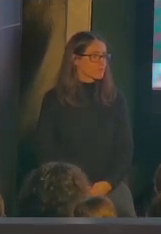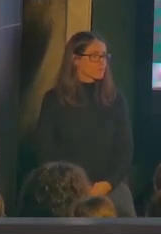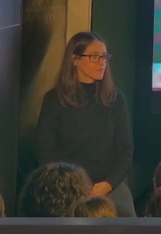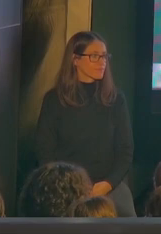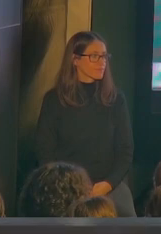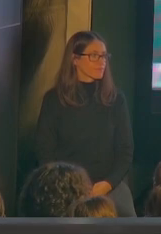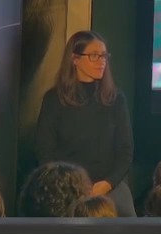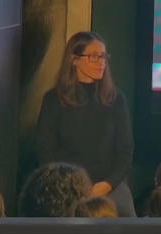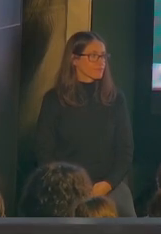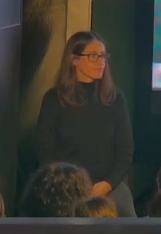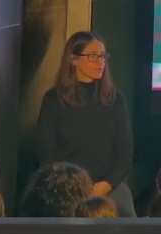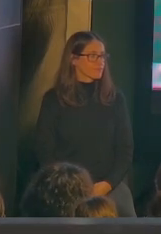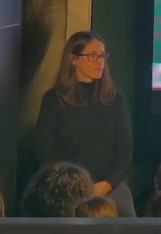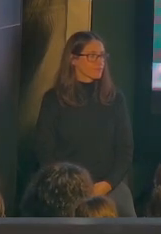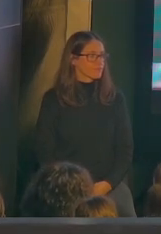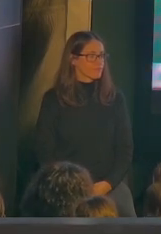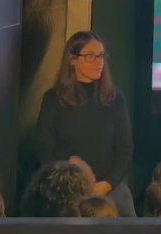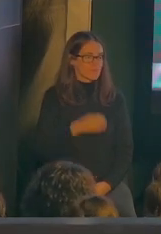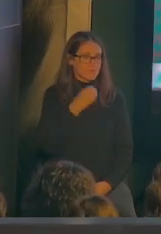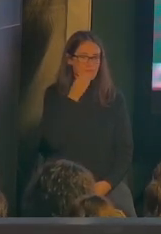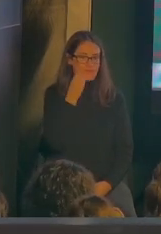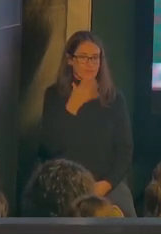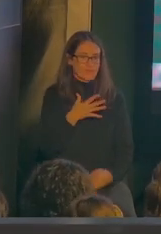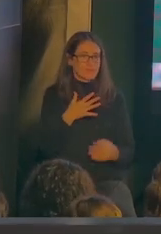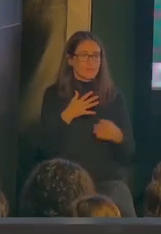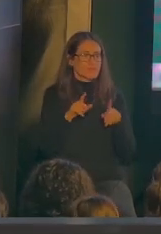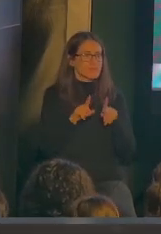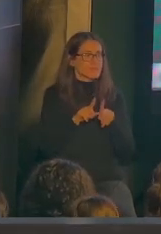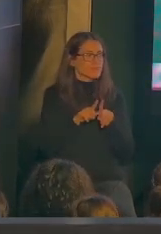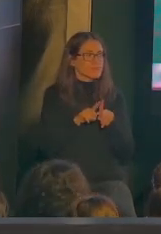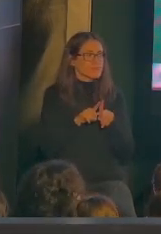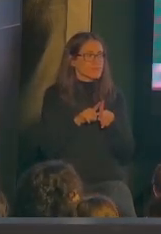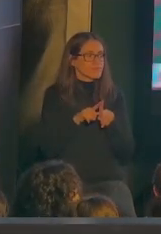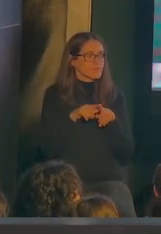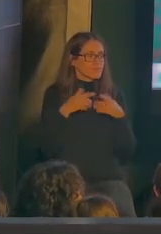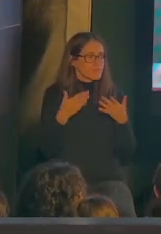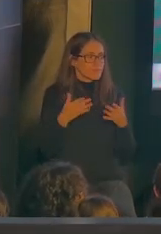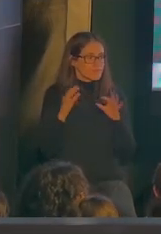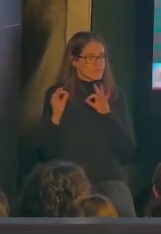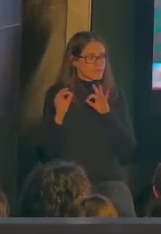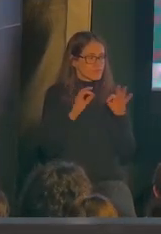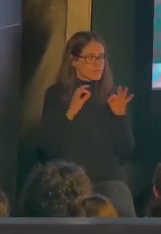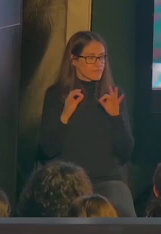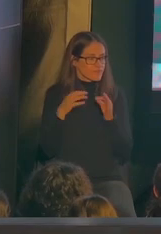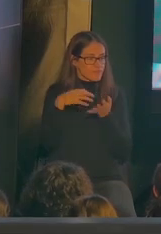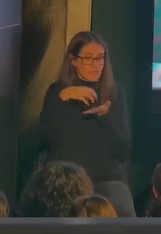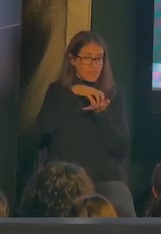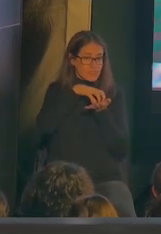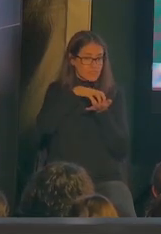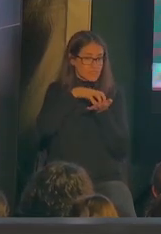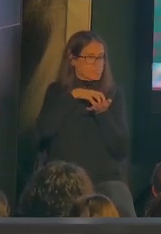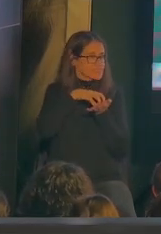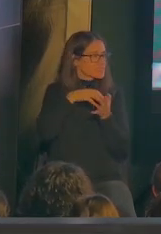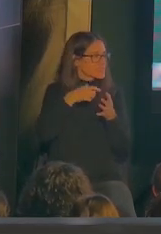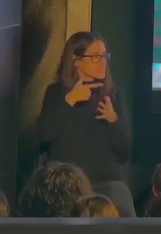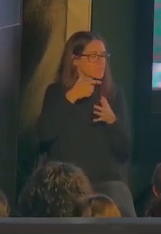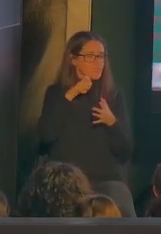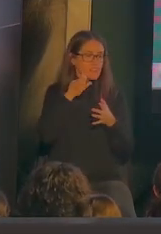Vale. Perfecte. Ara anirem a per al gelificat. Vale? El